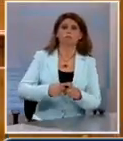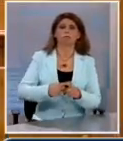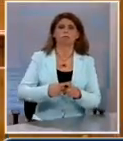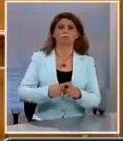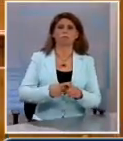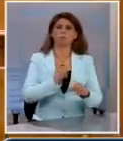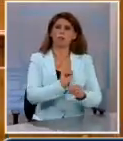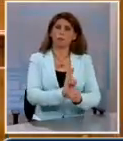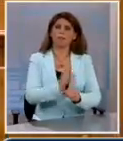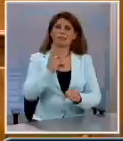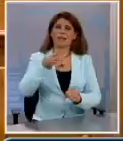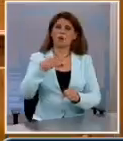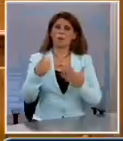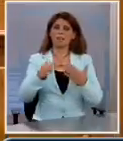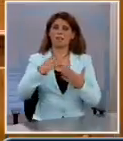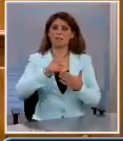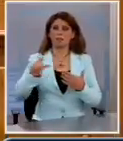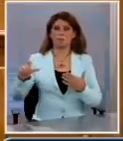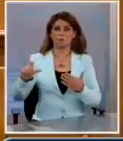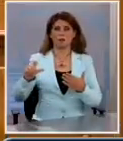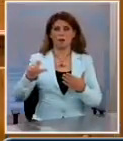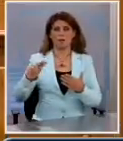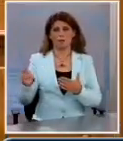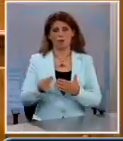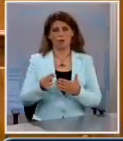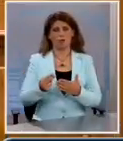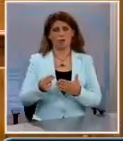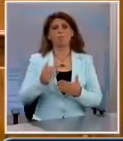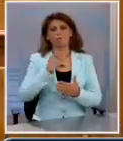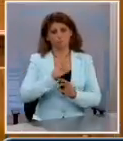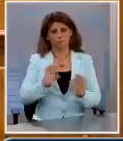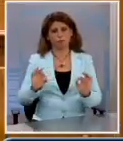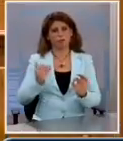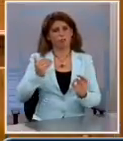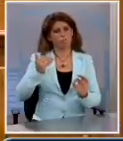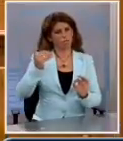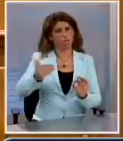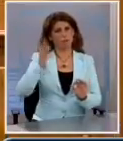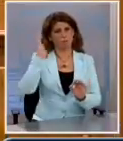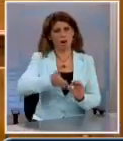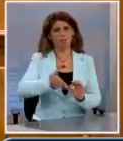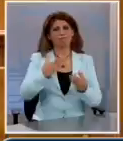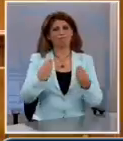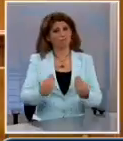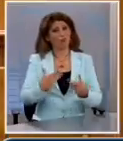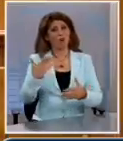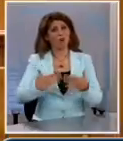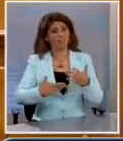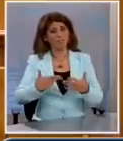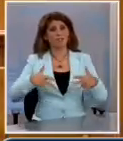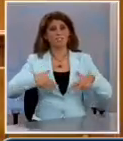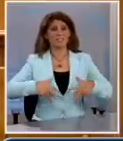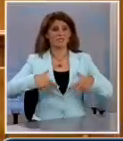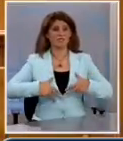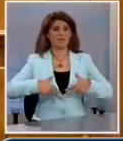3,6 δισεκατομμύρια ευρώ, τα οποία και θα καταστούν αναπόφευτα, και έτσι ο ωραίος λογαριασμός της